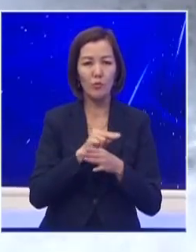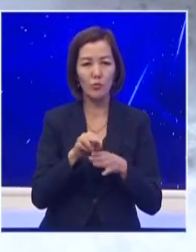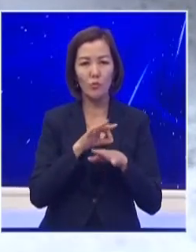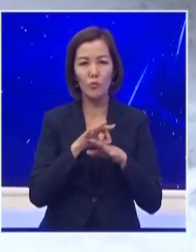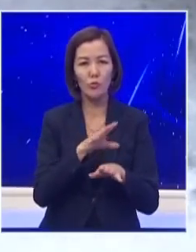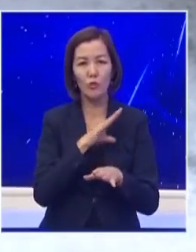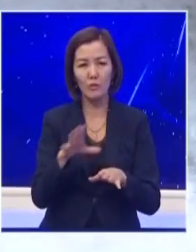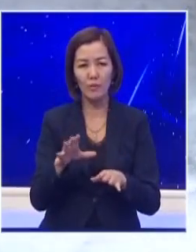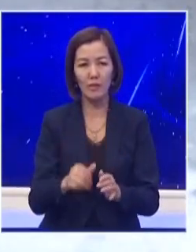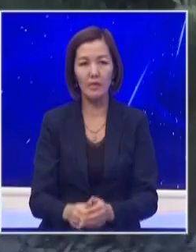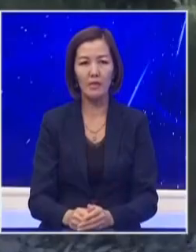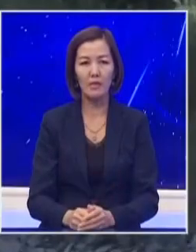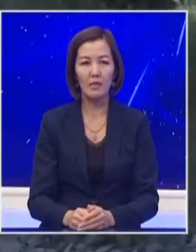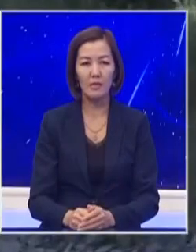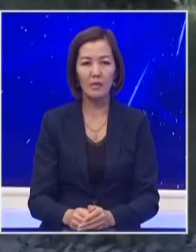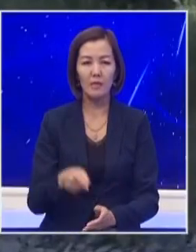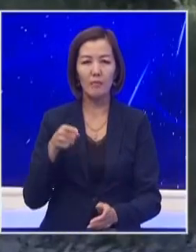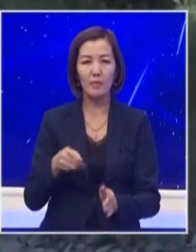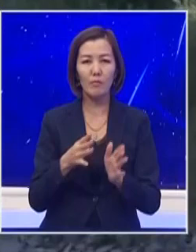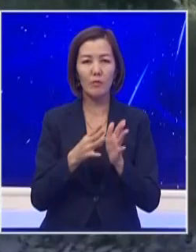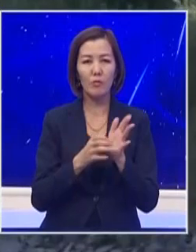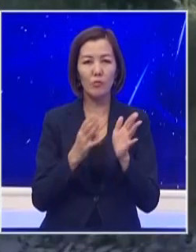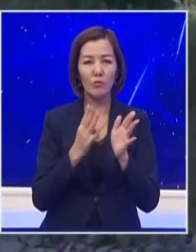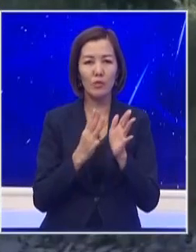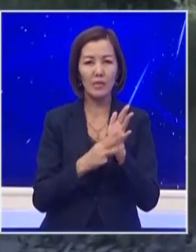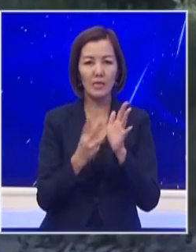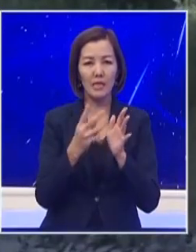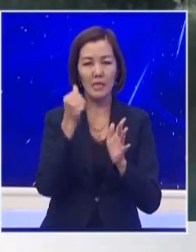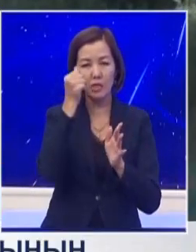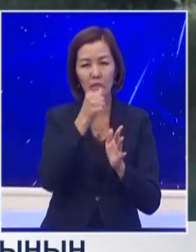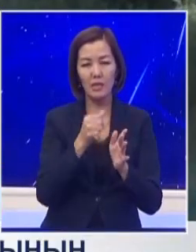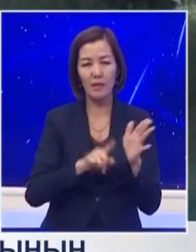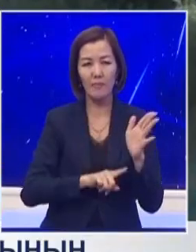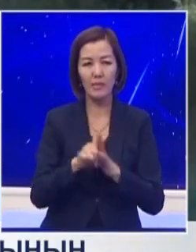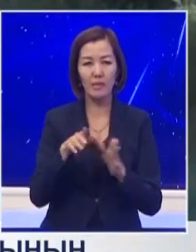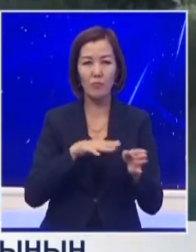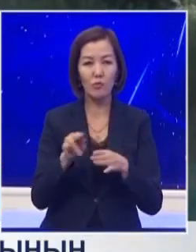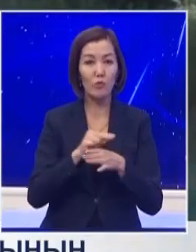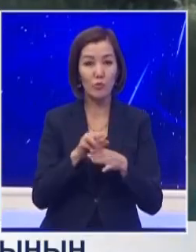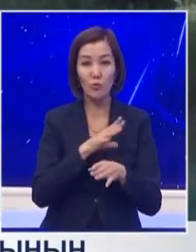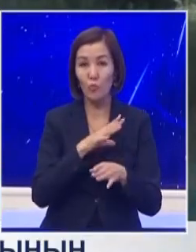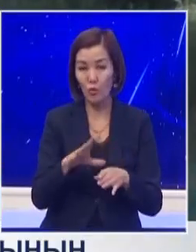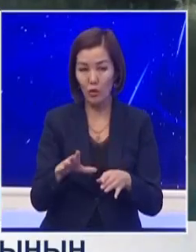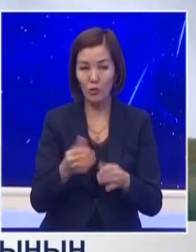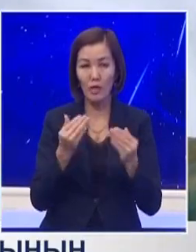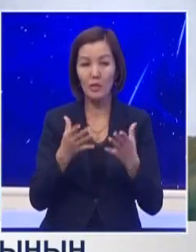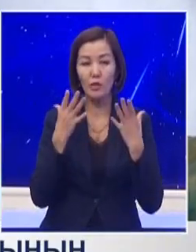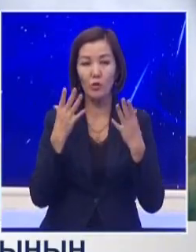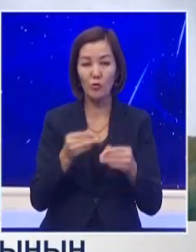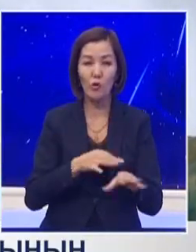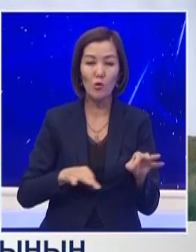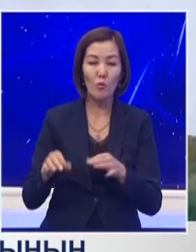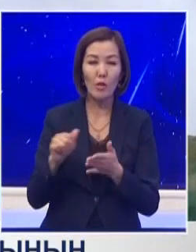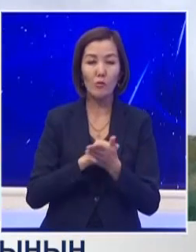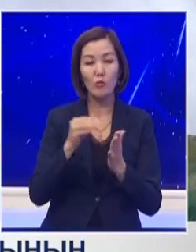жұмыстары жүргізілмепті. 1982 жылдан бастап жаңа күрделі жұмыстар жасалынбады, бірақ қазіргі уақытта жобалық